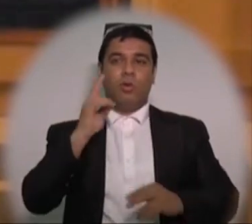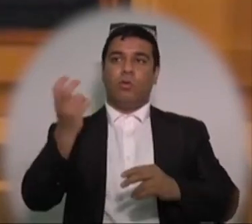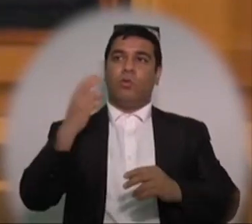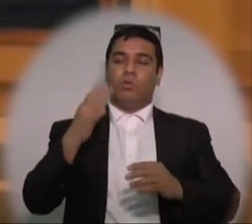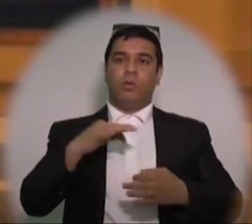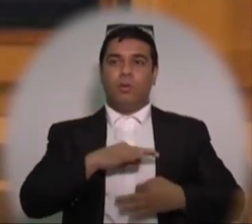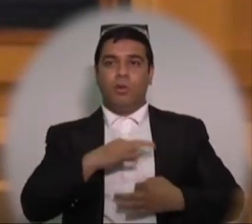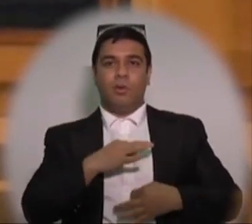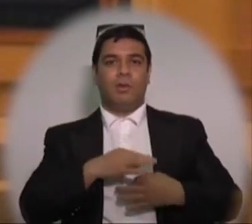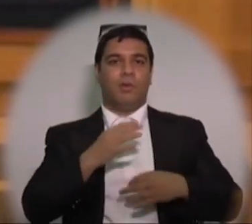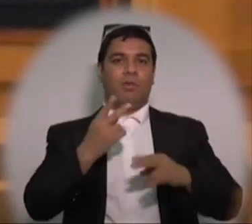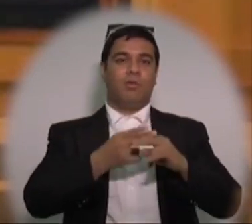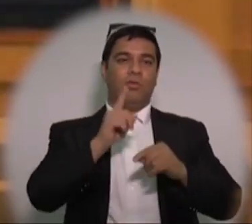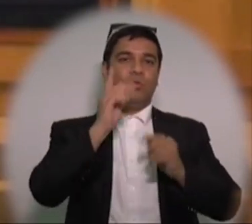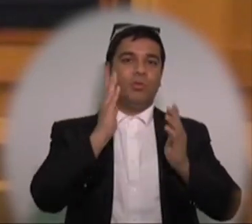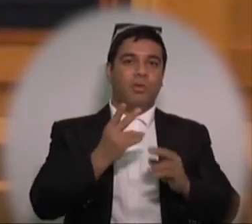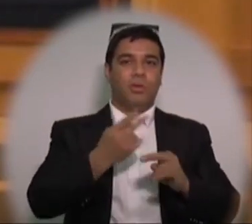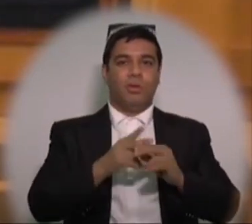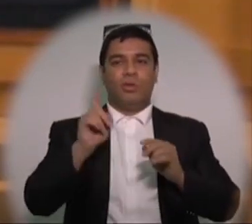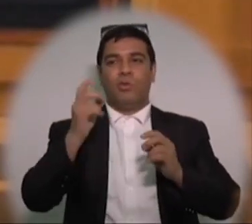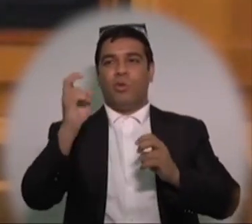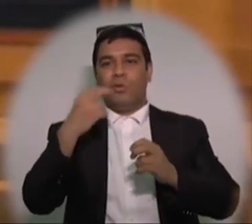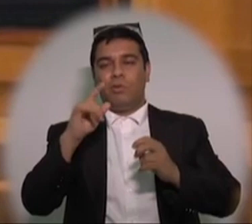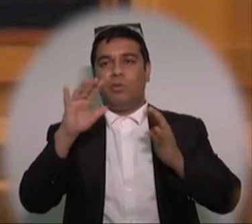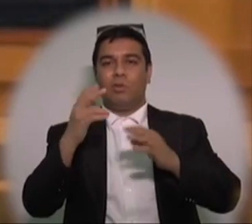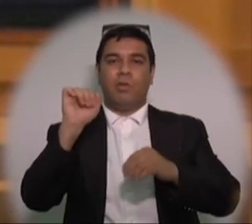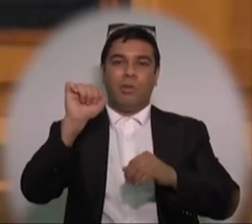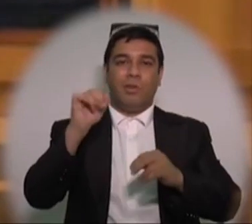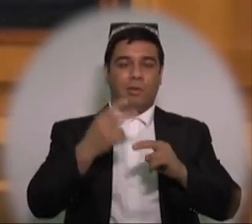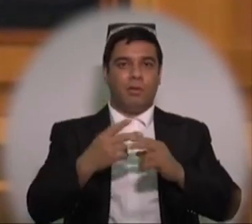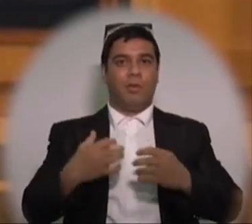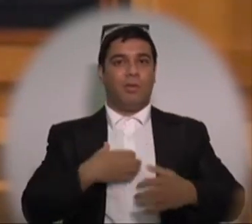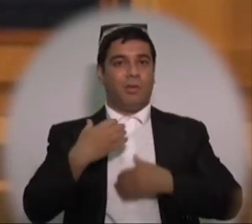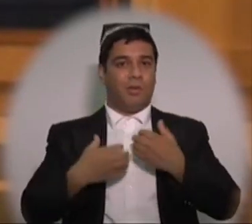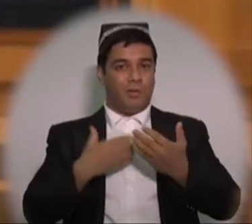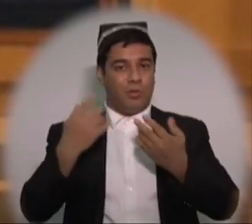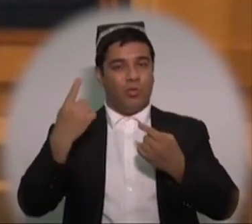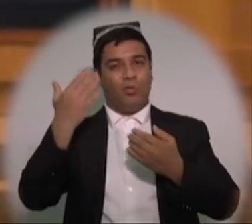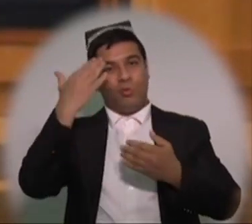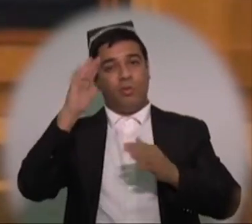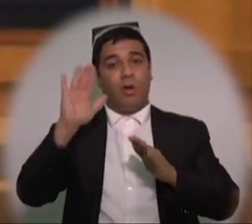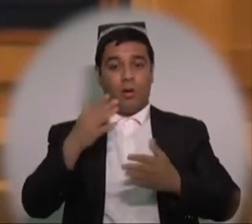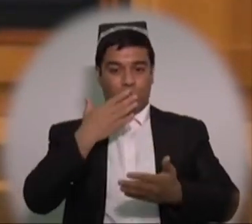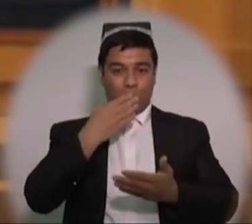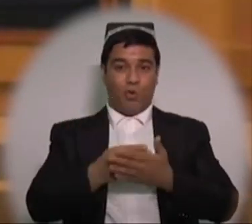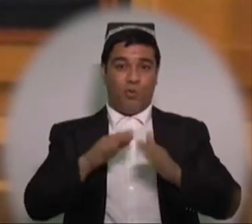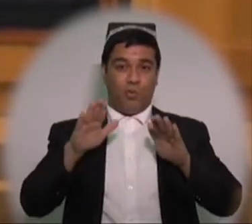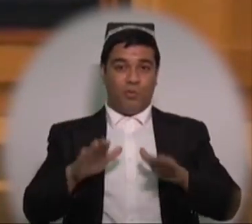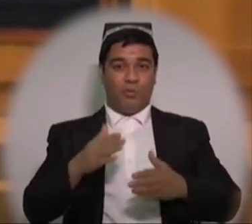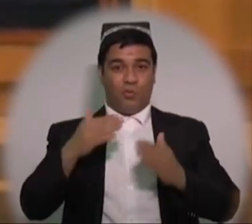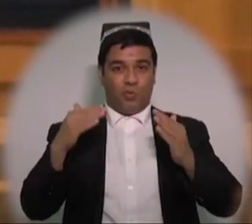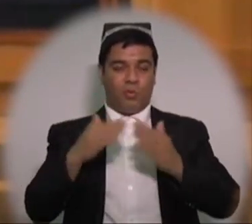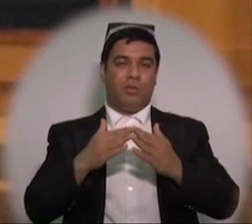bırakıp kalar mıkın, palan bular mıkın, pistan bular mıkın degen hadikte turadı. Özünü uyup olsa